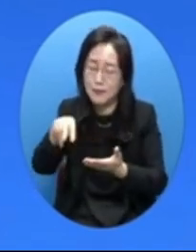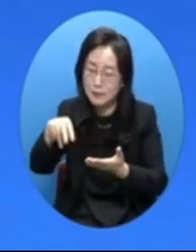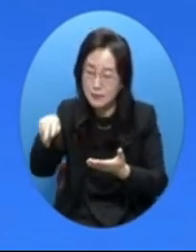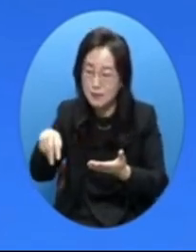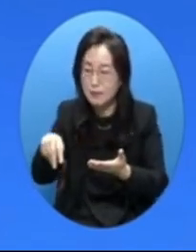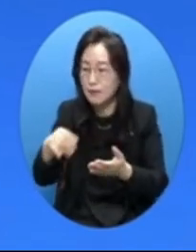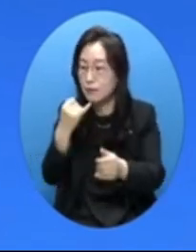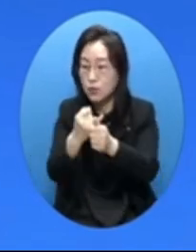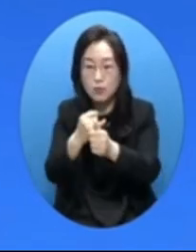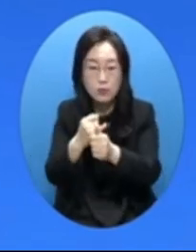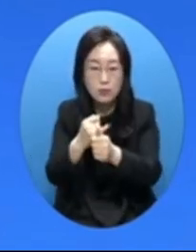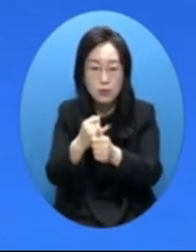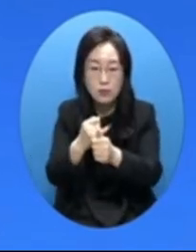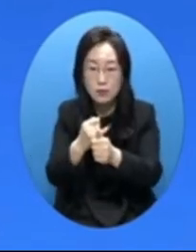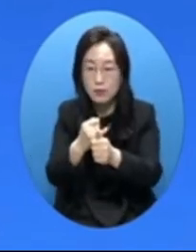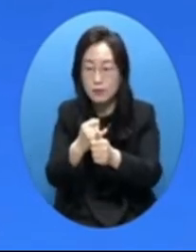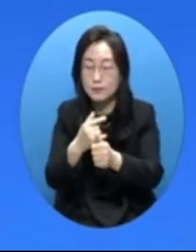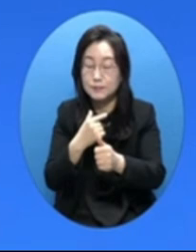결혼하려고 하니까